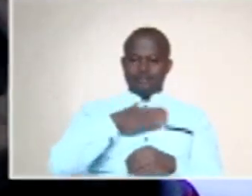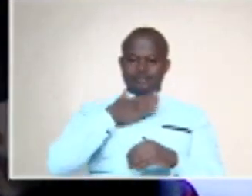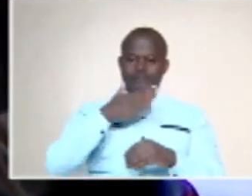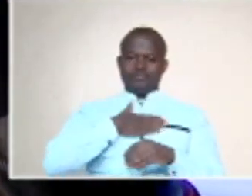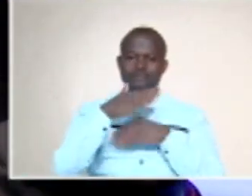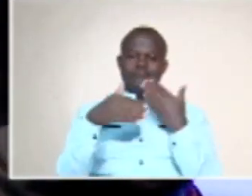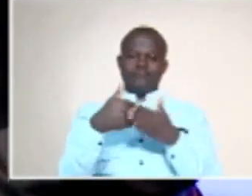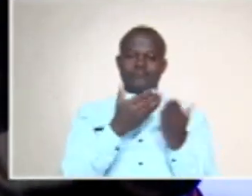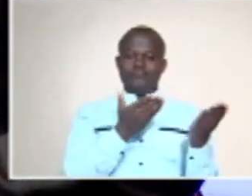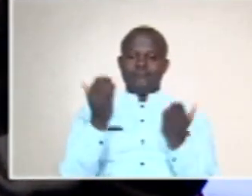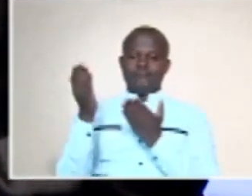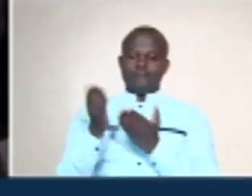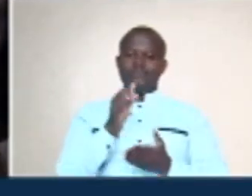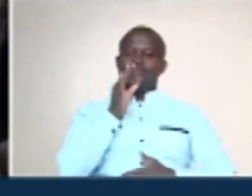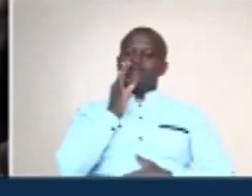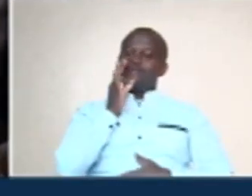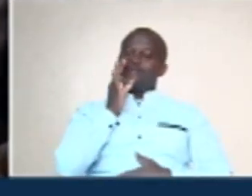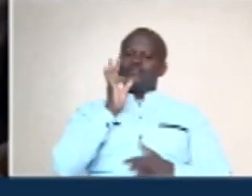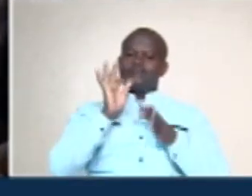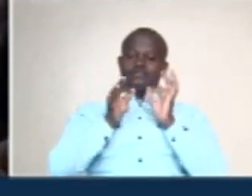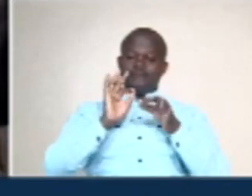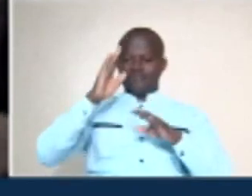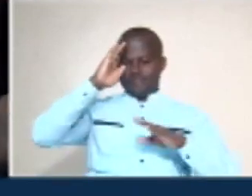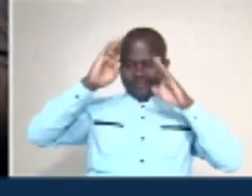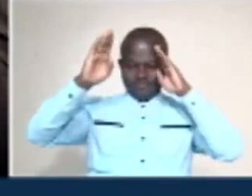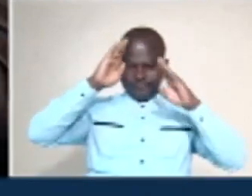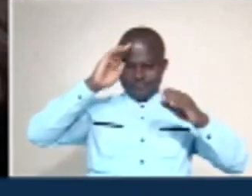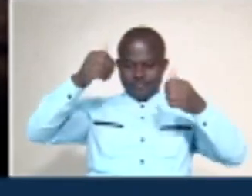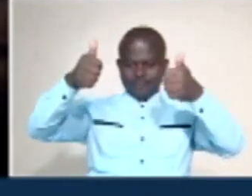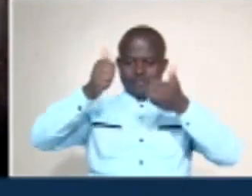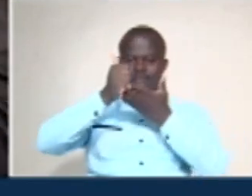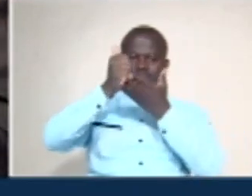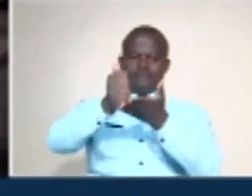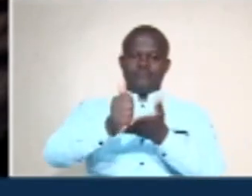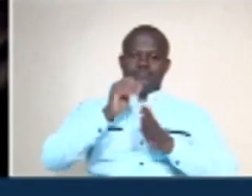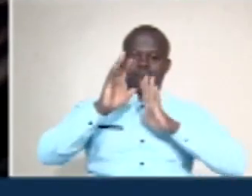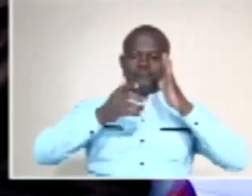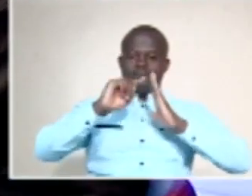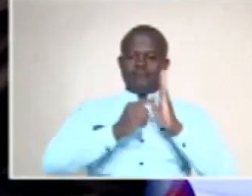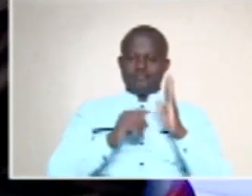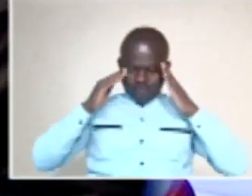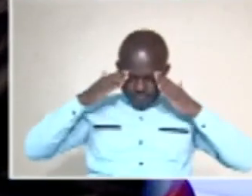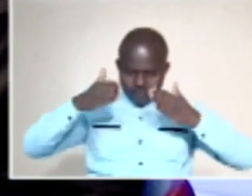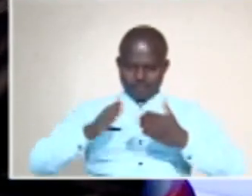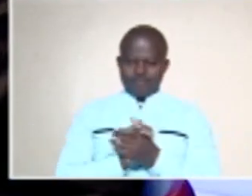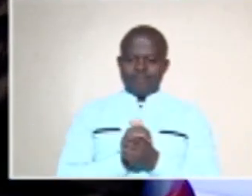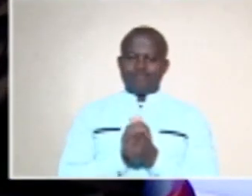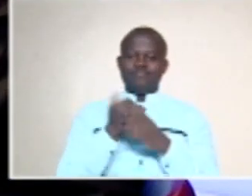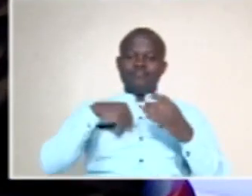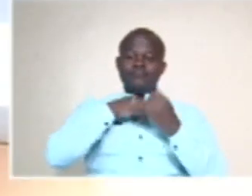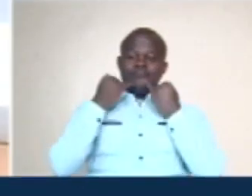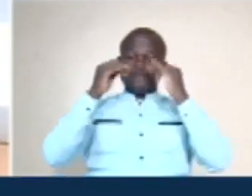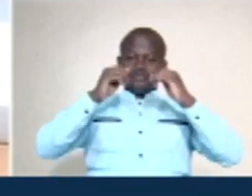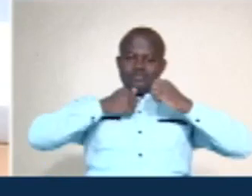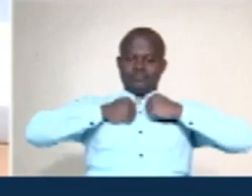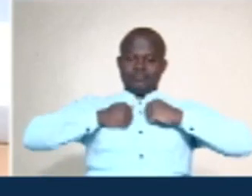reka rero tunaha ikaze mugenzi wacu Fidel Hiriza imbuto turamusuje cyane nawe ugiye kudufasha mu nyigo z'ingenzi turagaruka kuki rero turaza kwabwira ku Rwanda